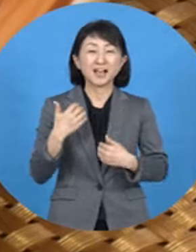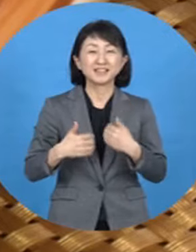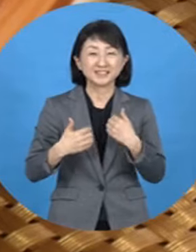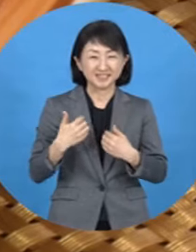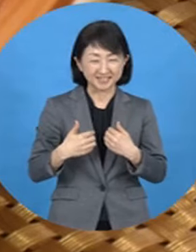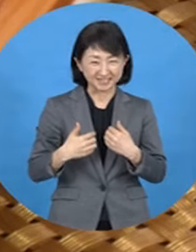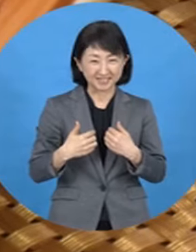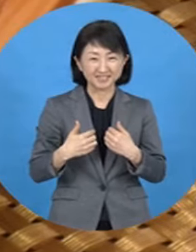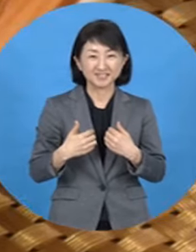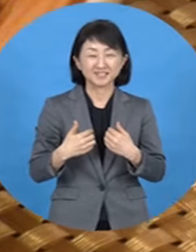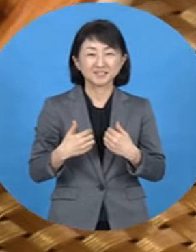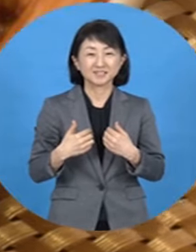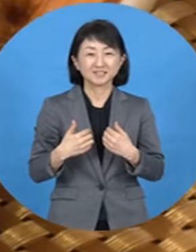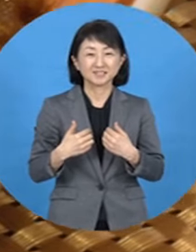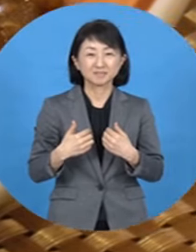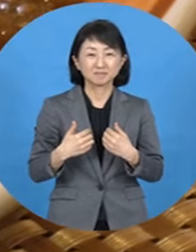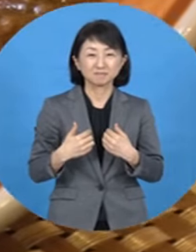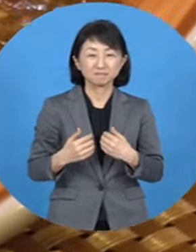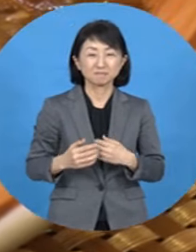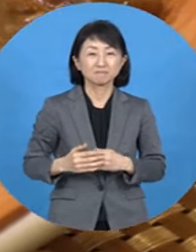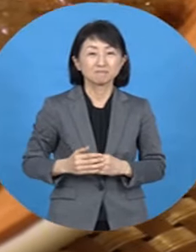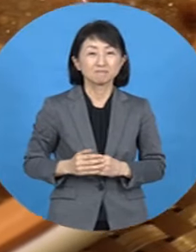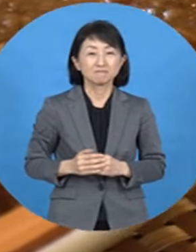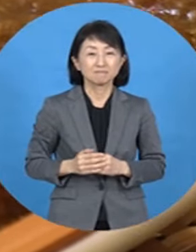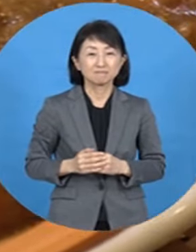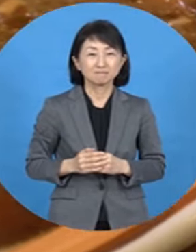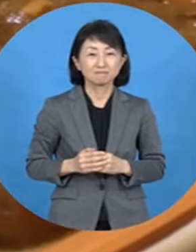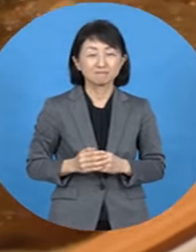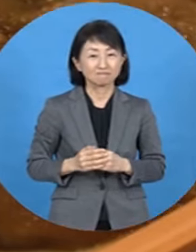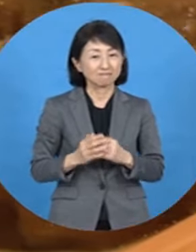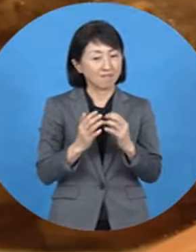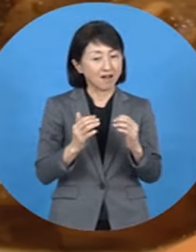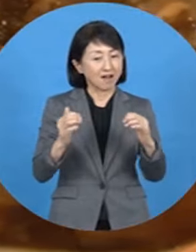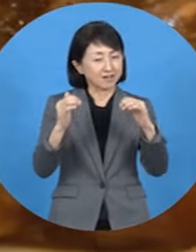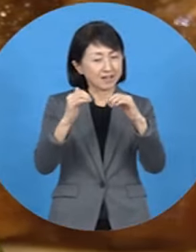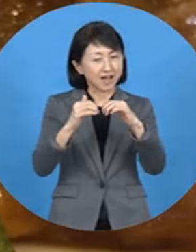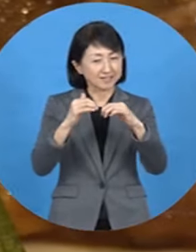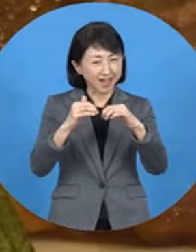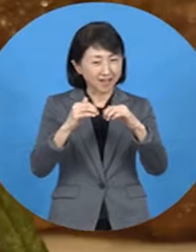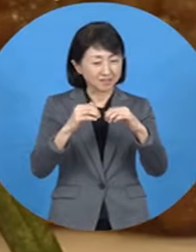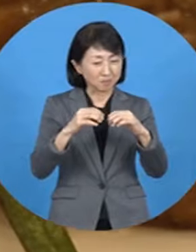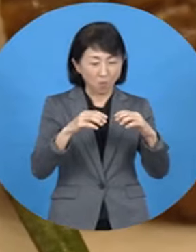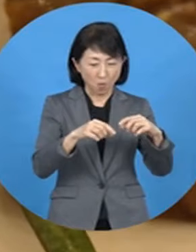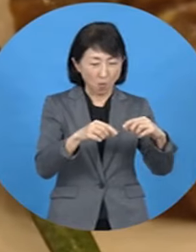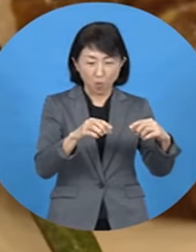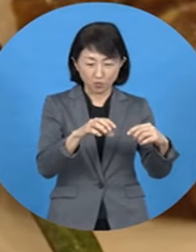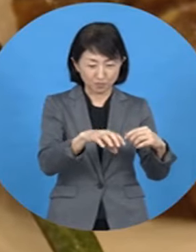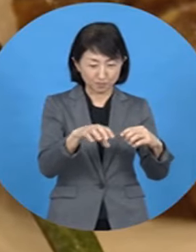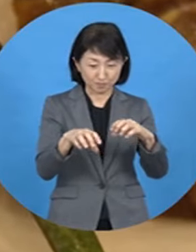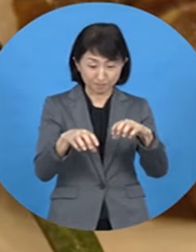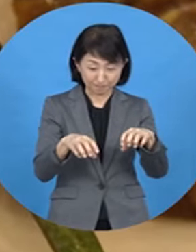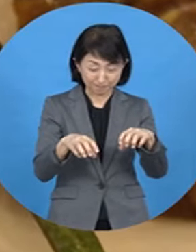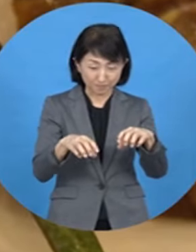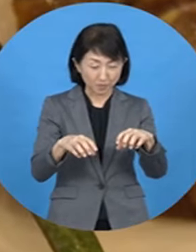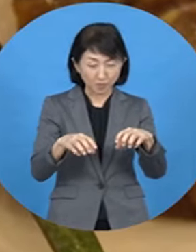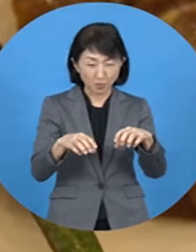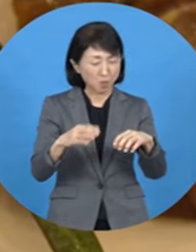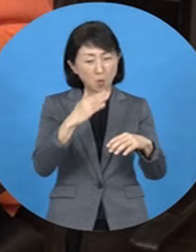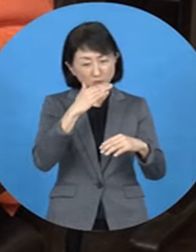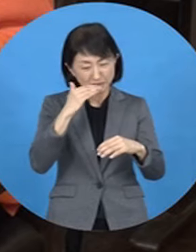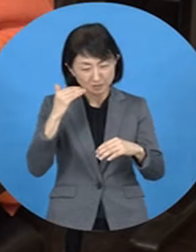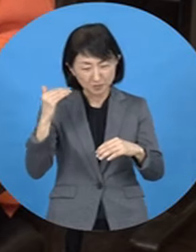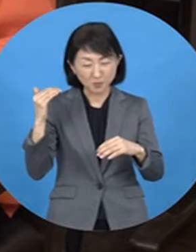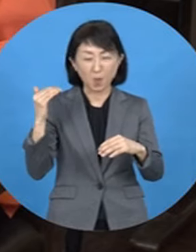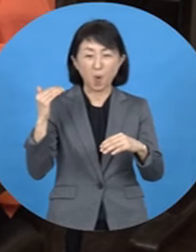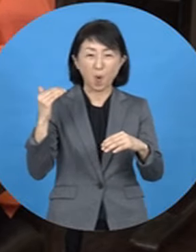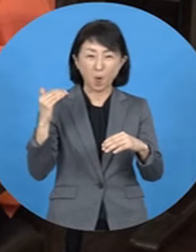本当嬉しいですよね。 そうですね、はい、 しかも焼き野菜も乗っていて、はい、これだけでも本当見栄えが豪